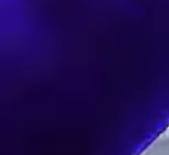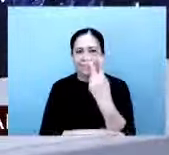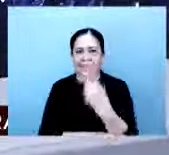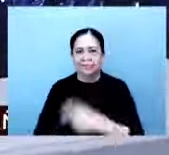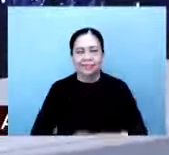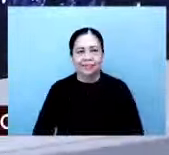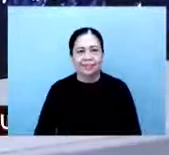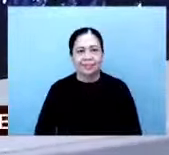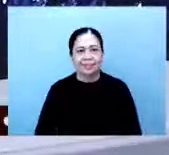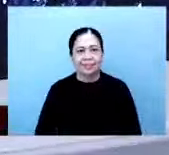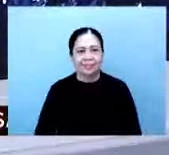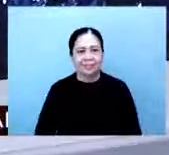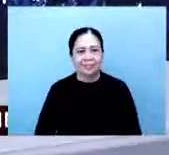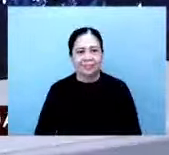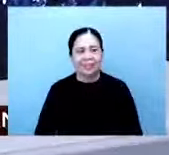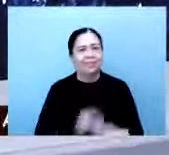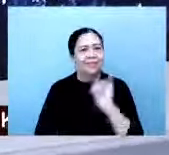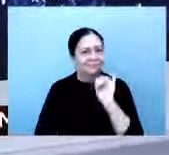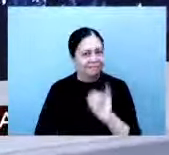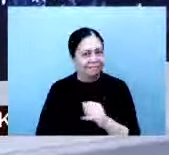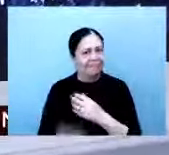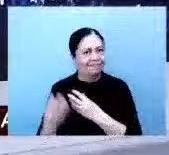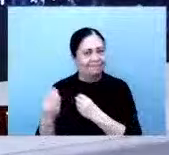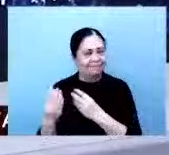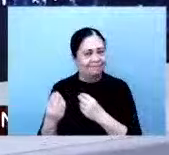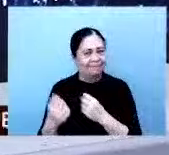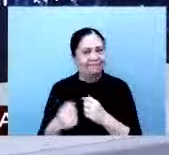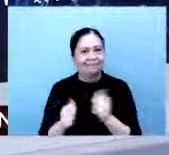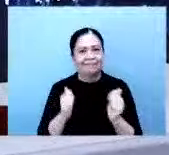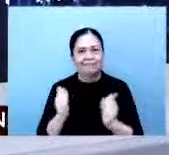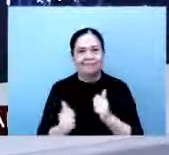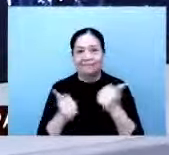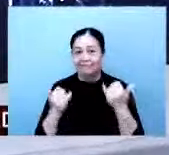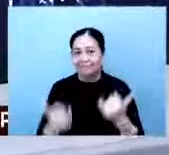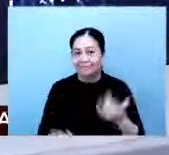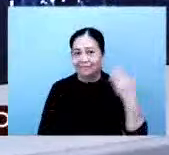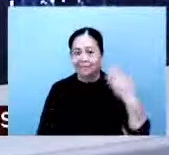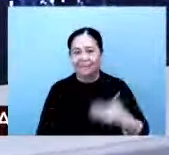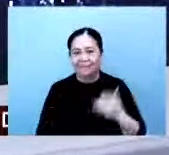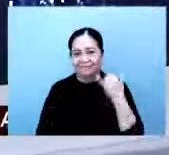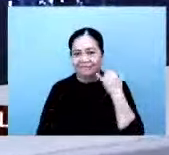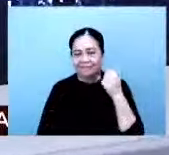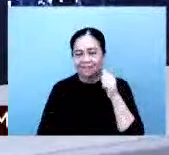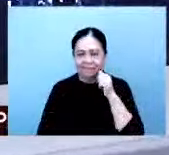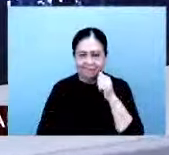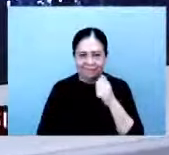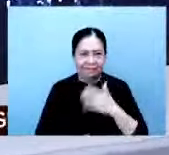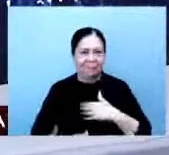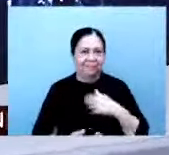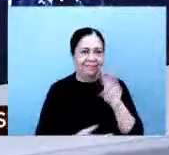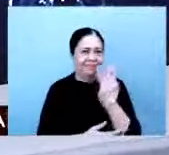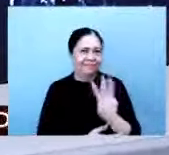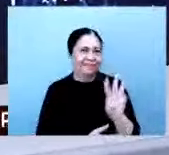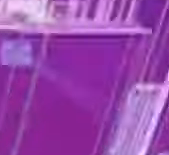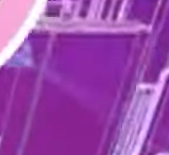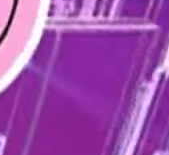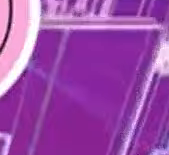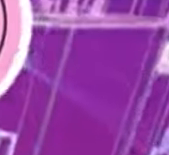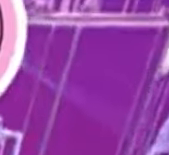2 at yan ang latest and hottest sa showbiz tonight Ako si JN lipon happy Wednesday mga